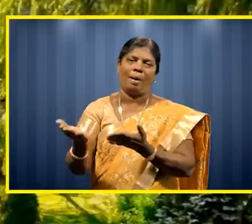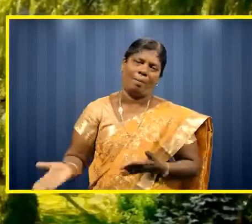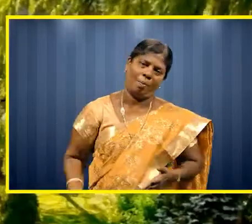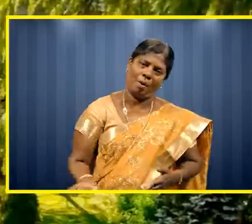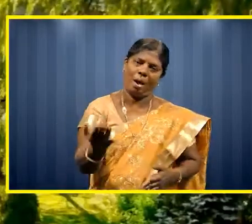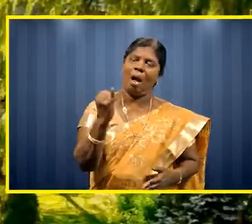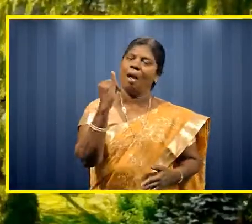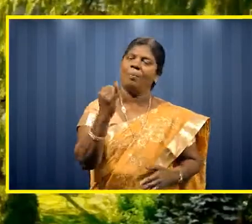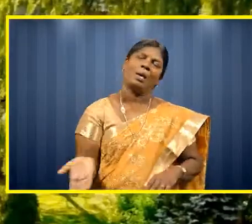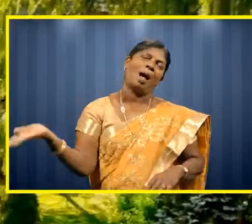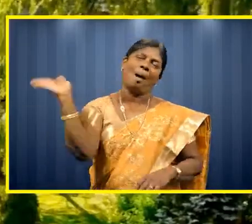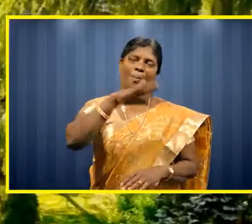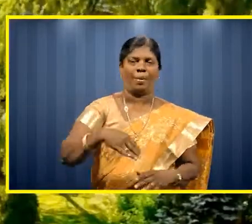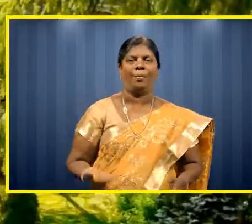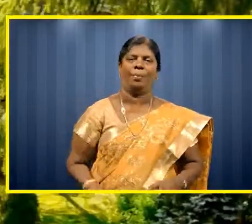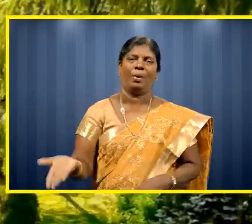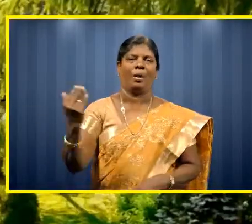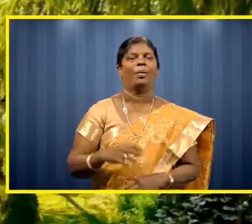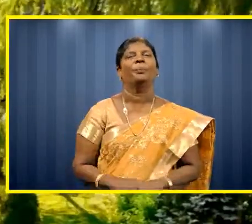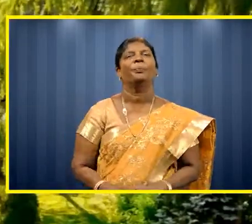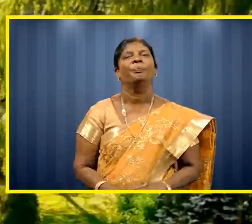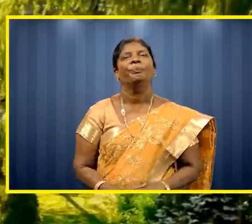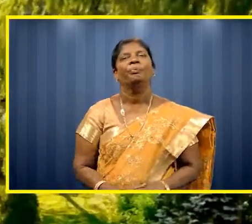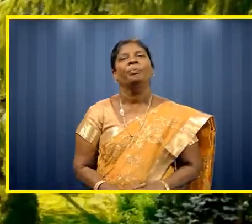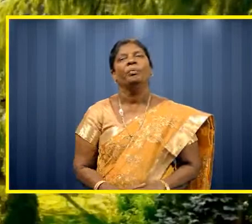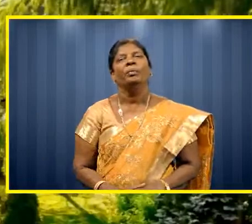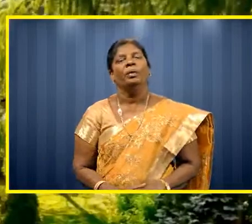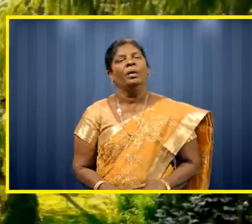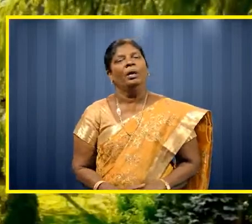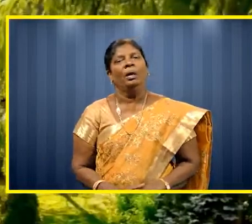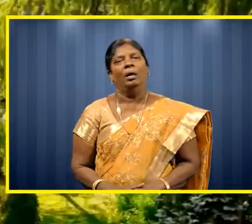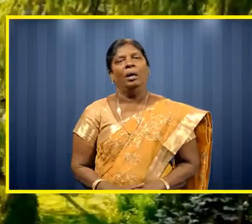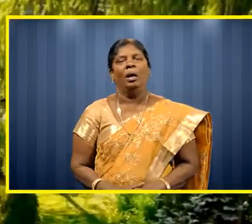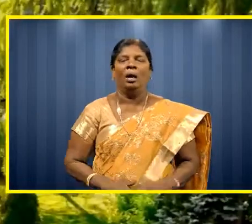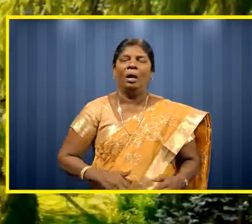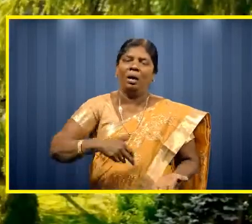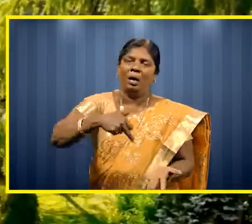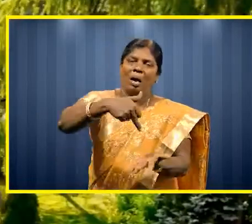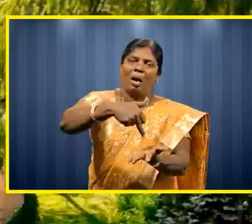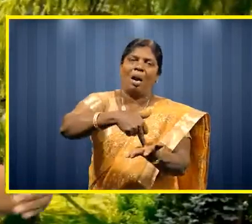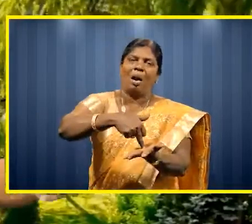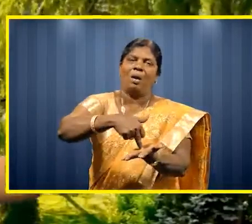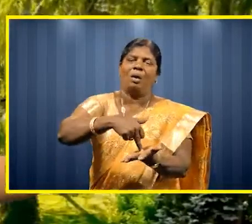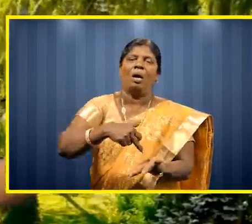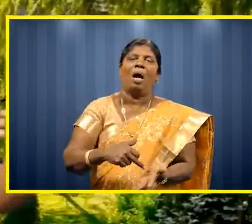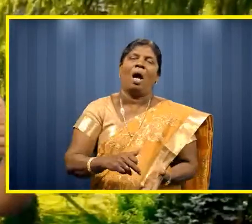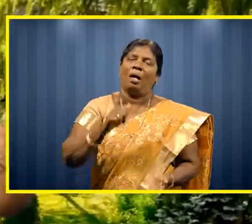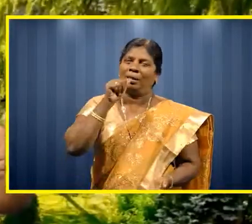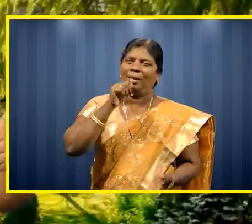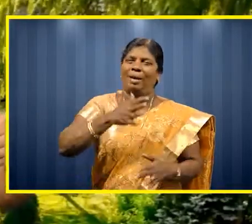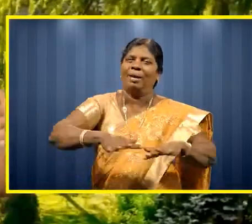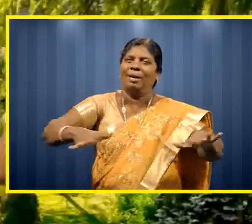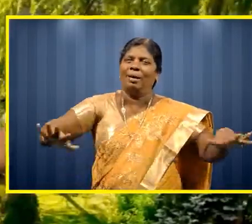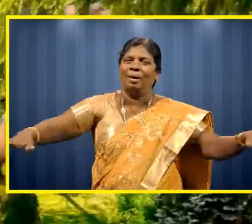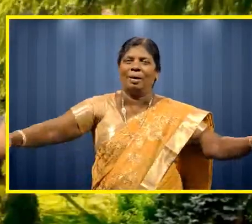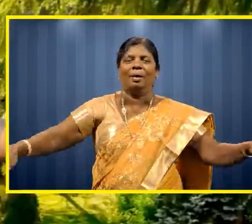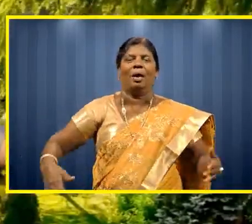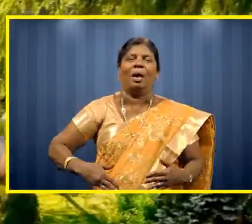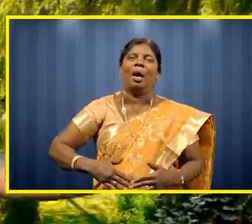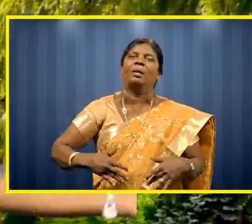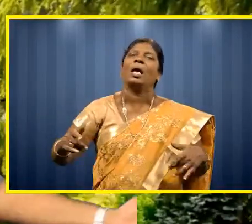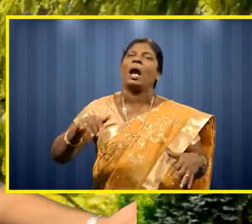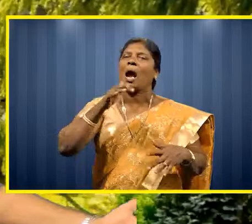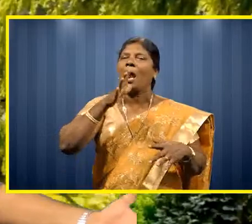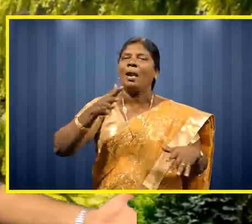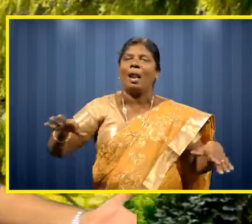போய்விட்டார்கள். ஒரு 6 மணிக்கு மேலே போயிட்டாங்க. ஆனால் நடுக்கடலுக்குள் அந்த ஏரி ஒரு பெரிய